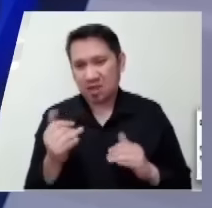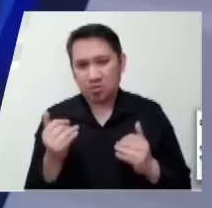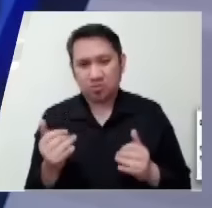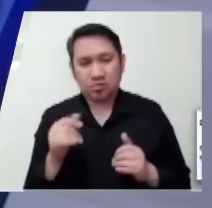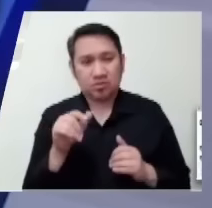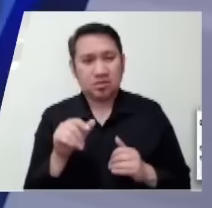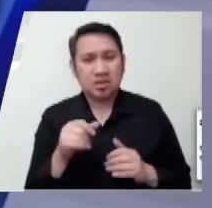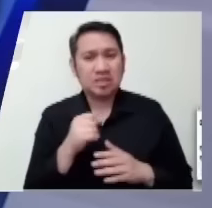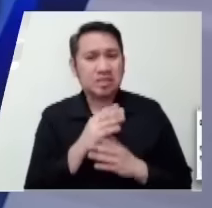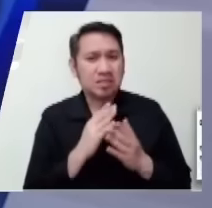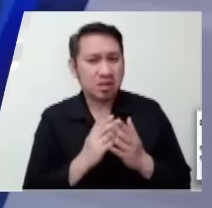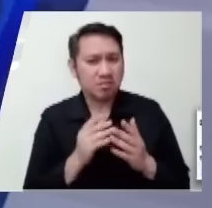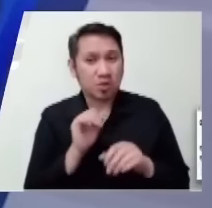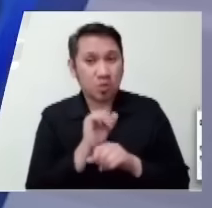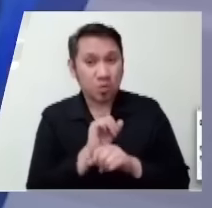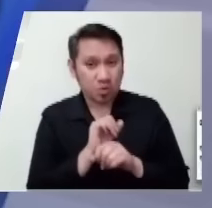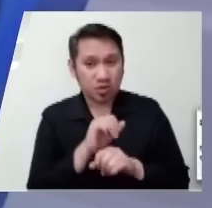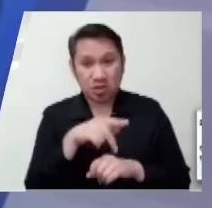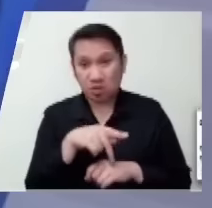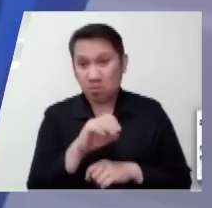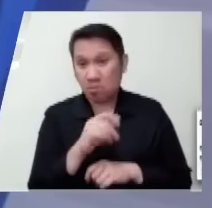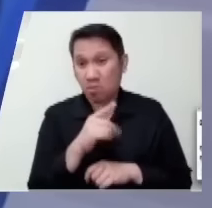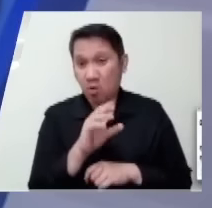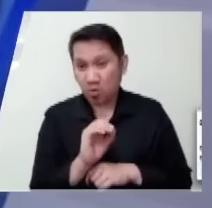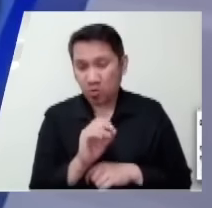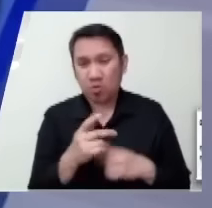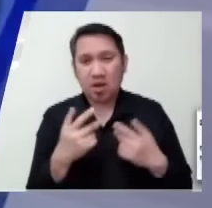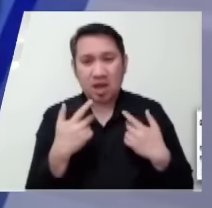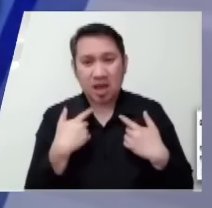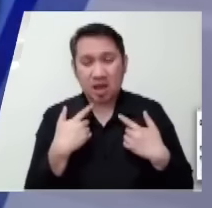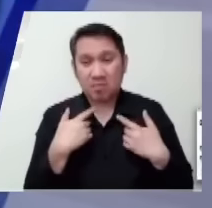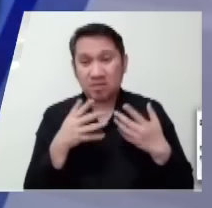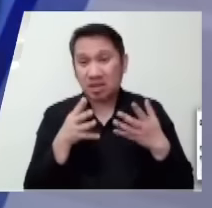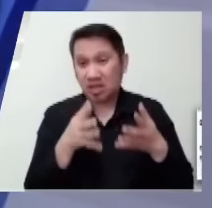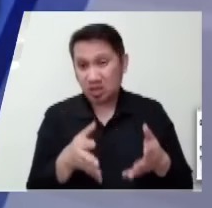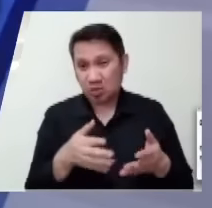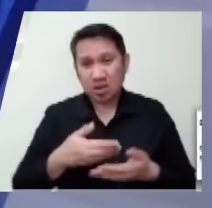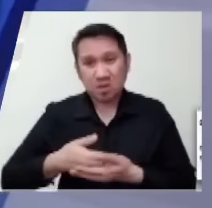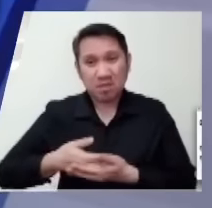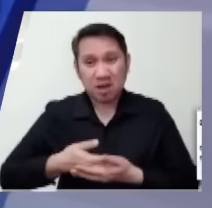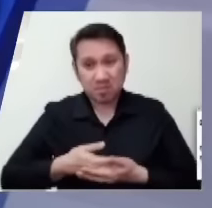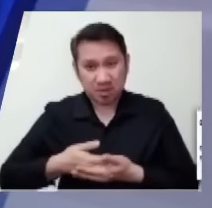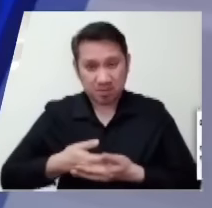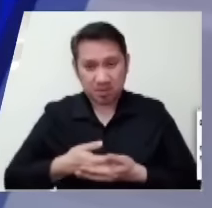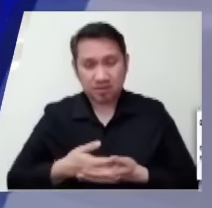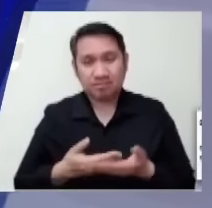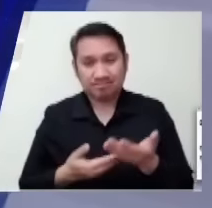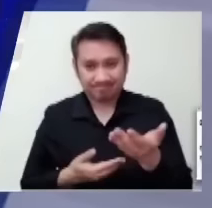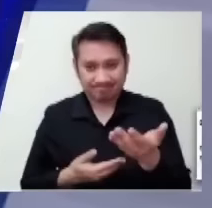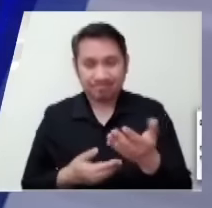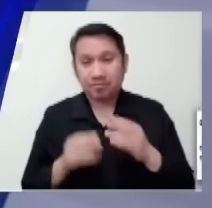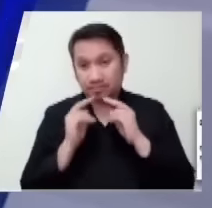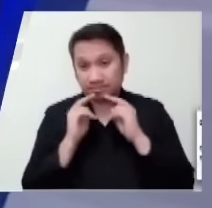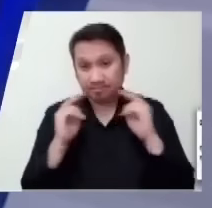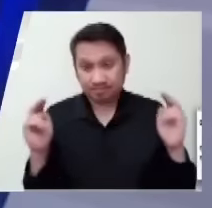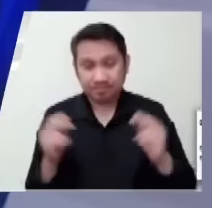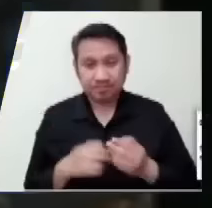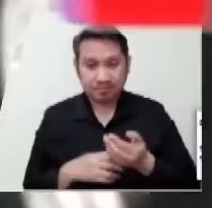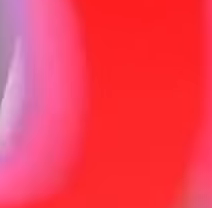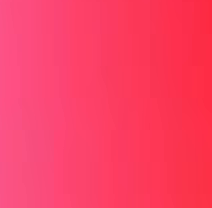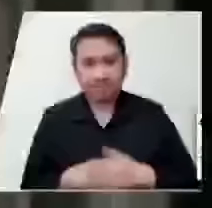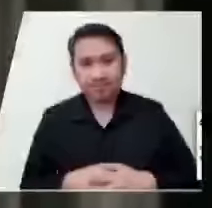ilang nagtatrabaho kasi sa POGO ay may mga inabando ng sanggol. At yan po ang tinutukan ni Marisol Abdurrahman,